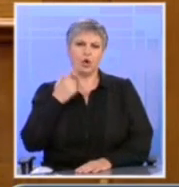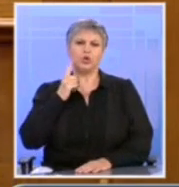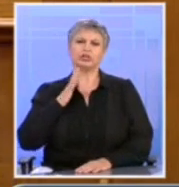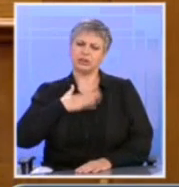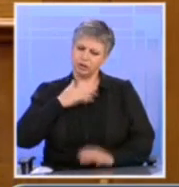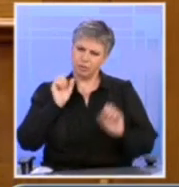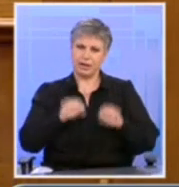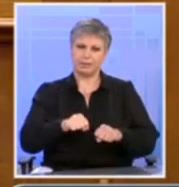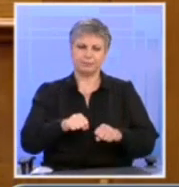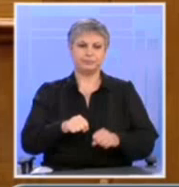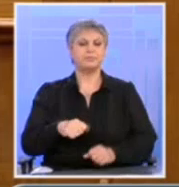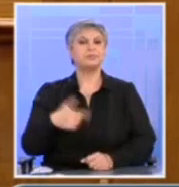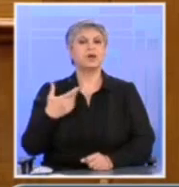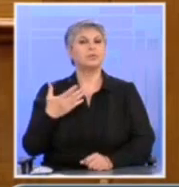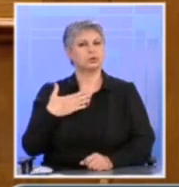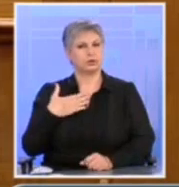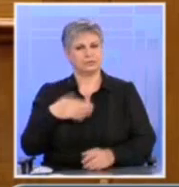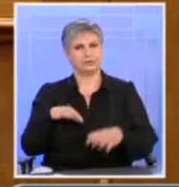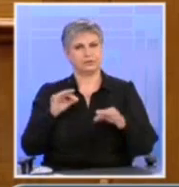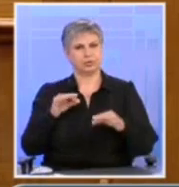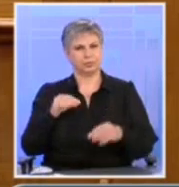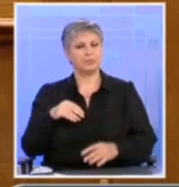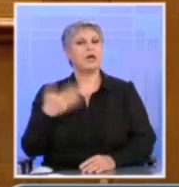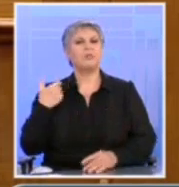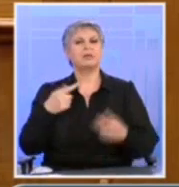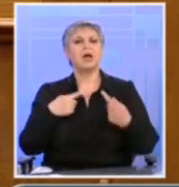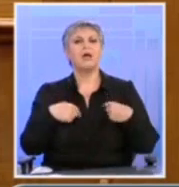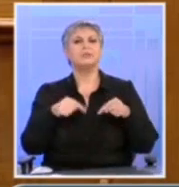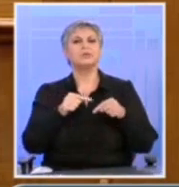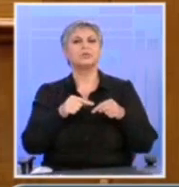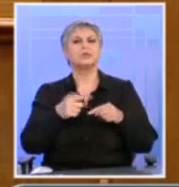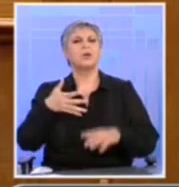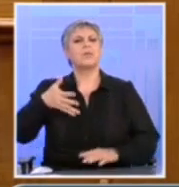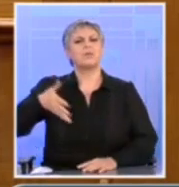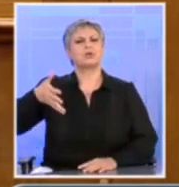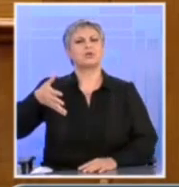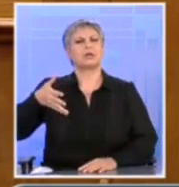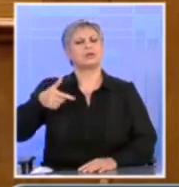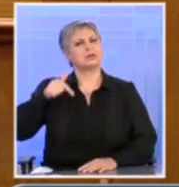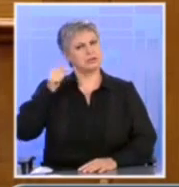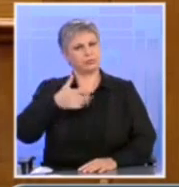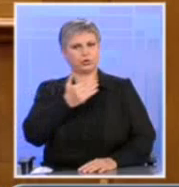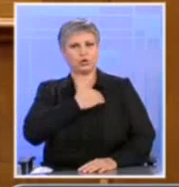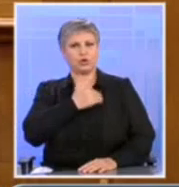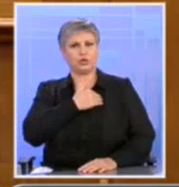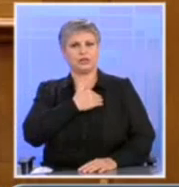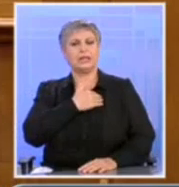Μητσοτάκης στην Επιτροπή μου έβαλε 4 ερωτήματα και αυτό με βοηθάει